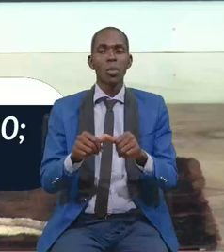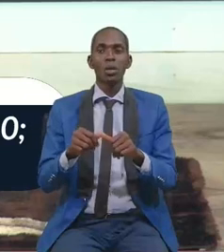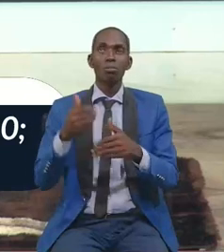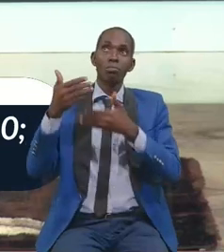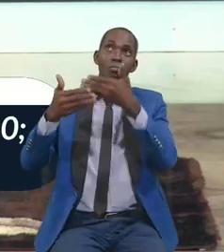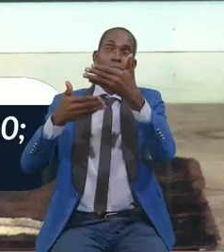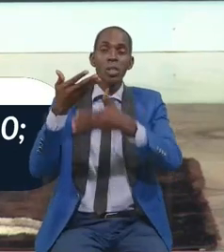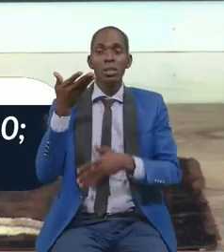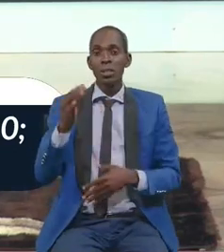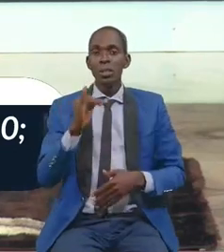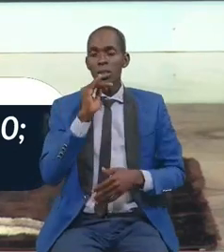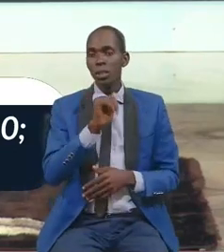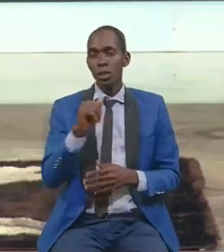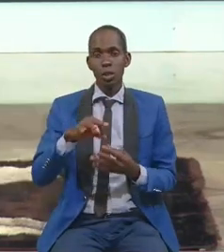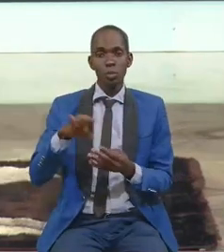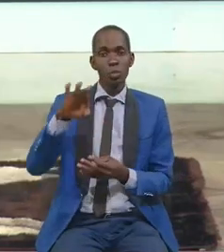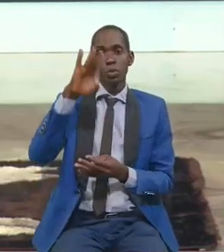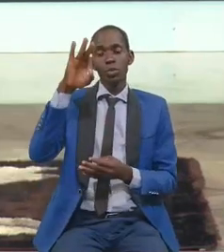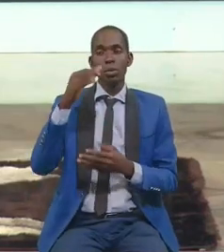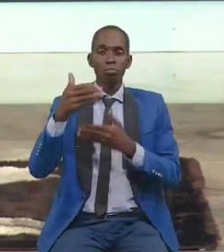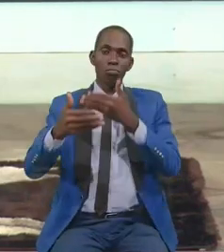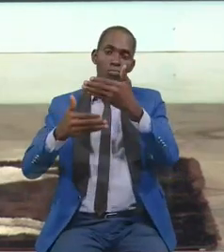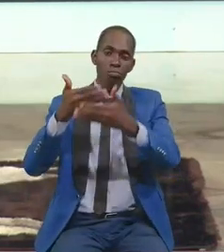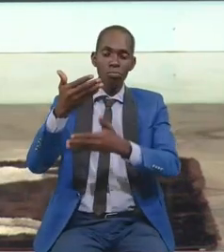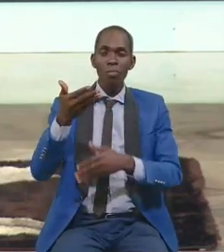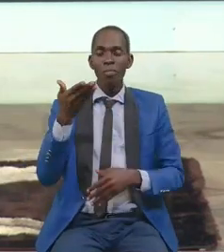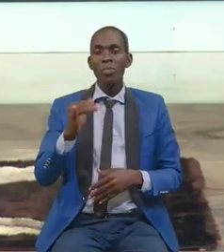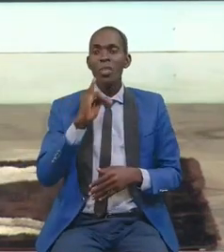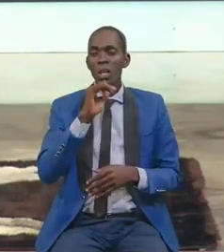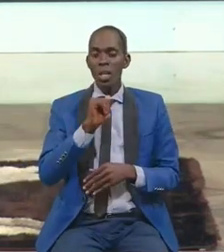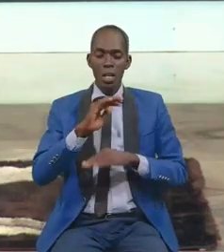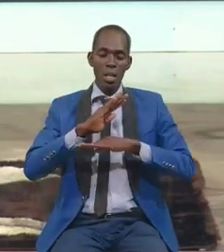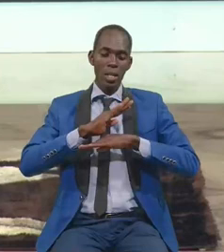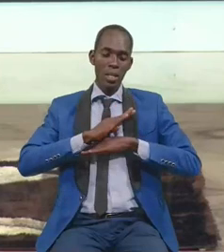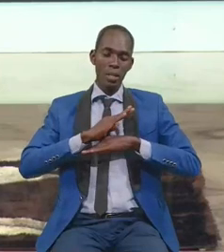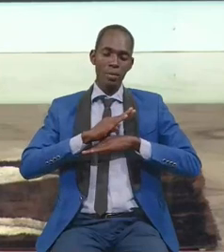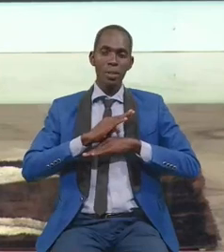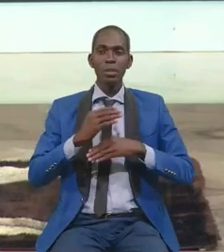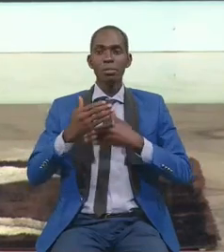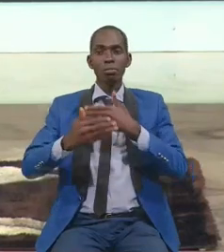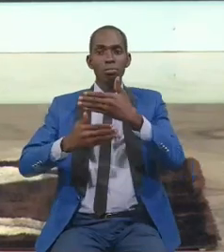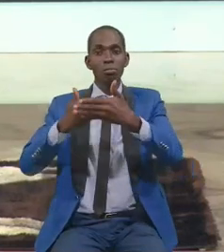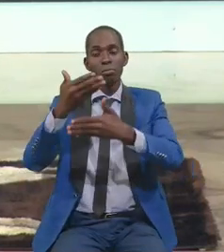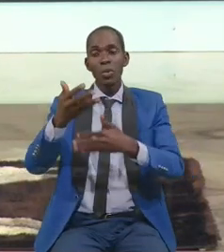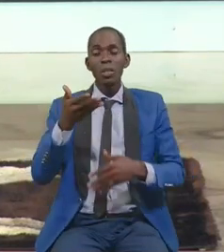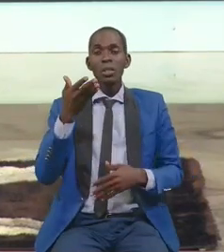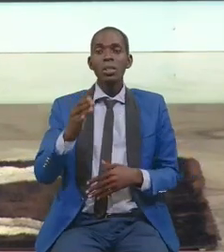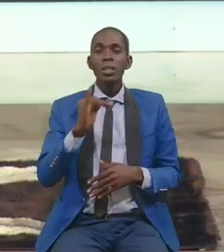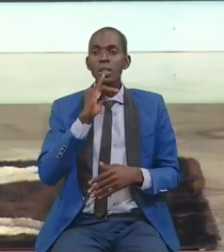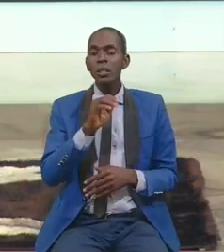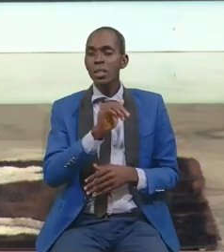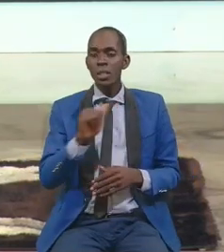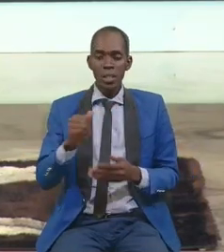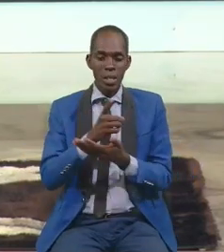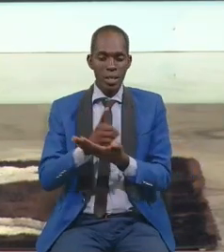spirituel, il y a un progrès satisfaisant, il y a un progrès surnaturel